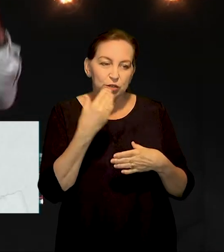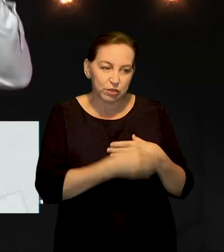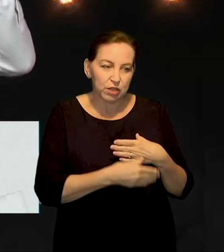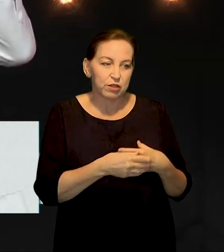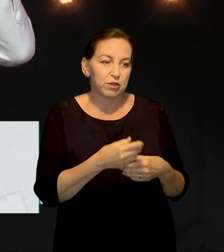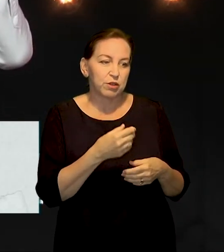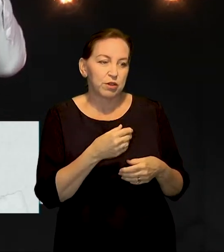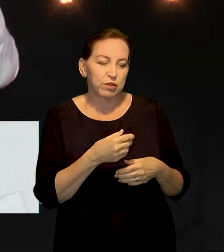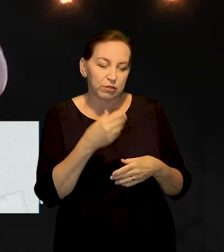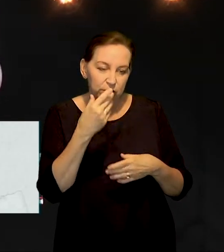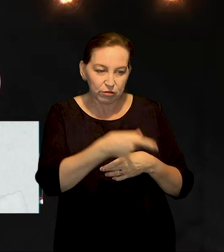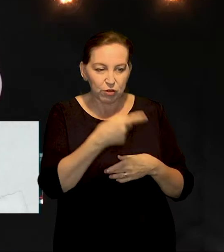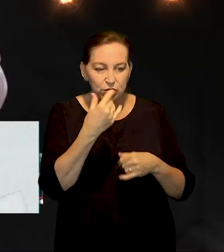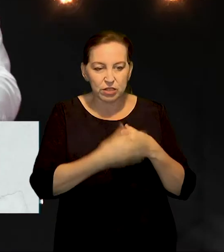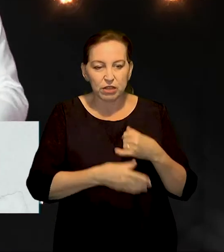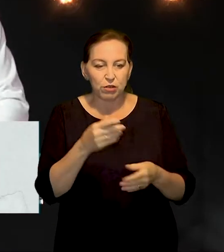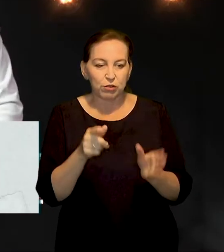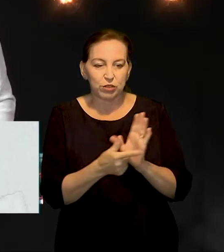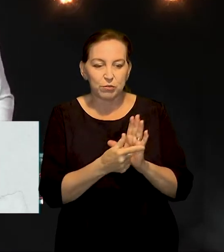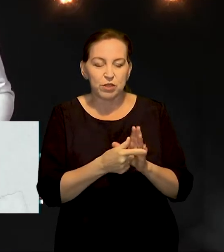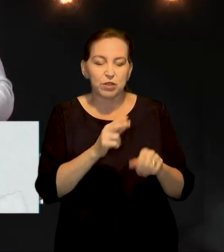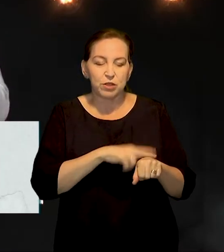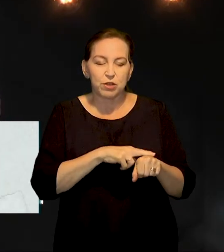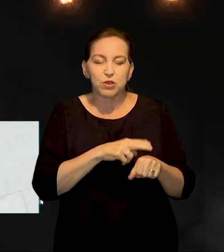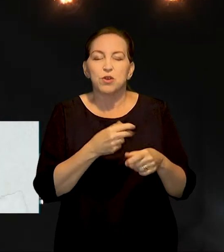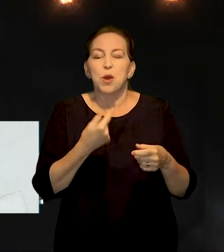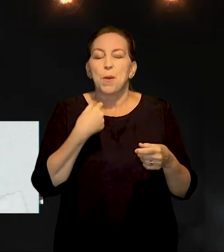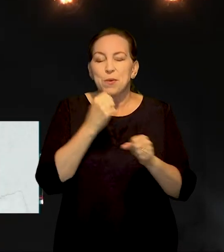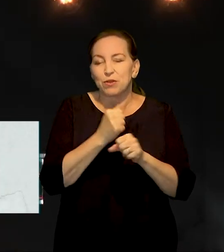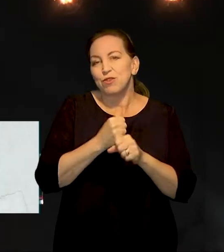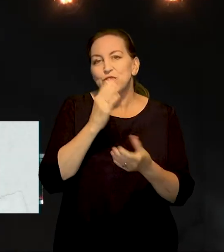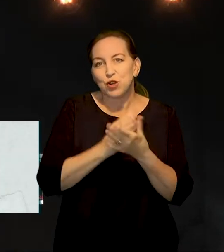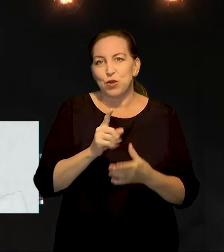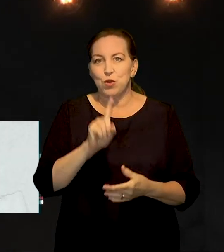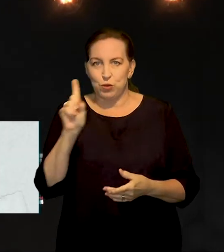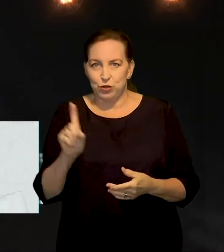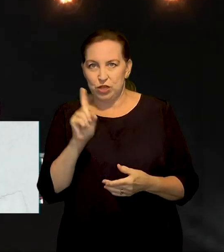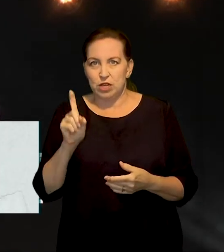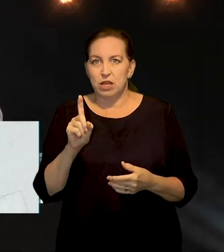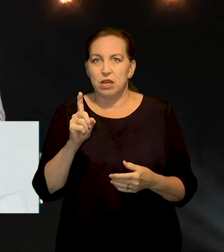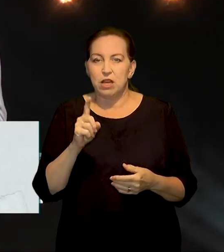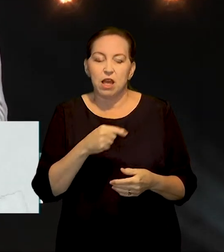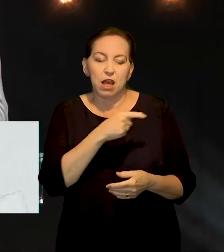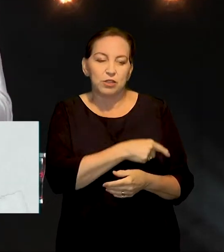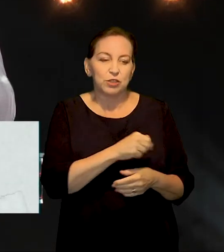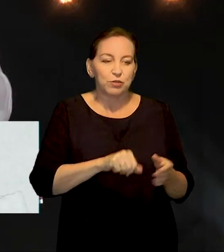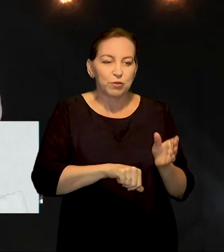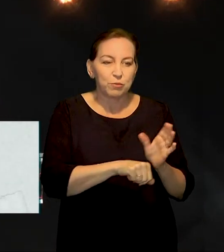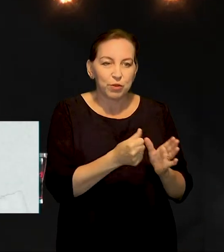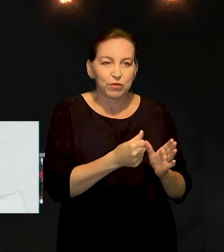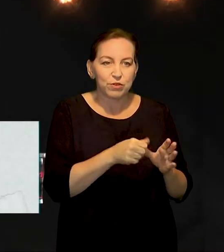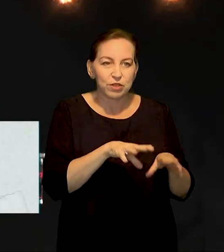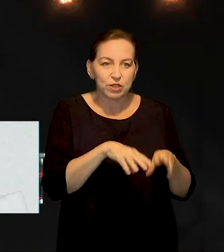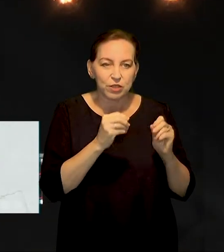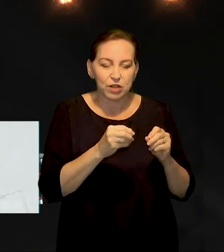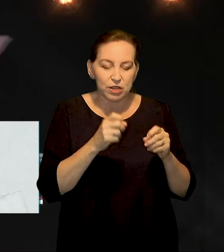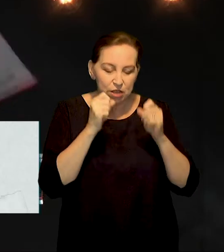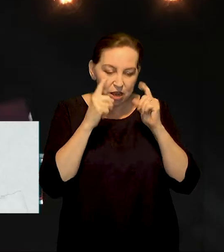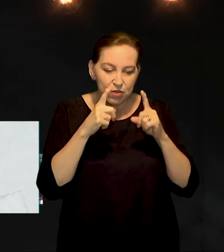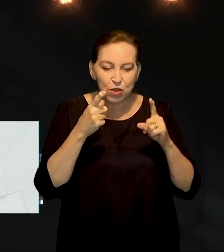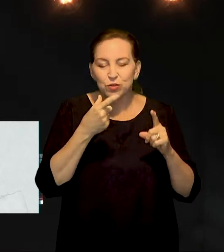Ci ostatni pracowali tylko godzinę, wytykali, a Pan potraktował ich na równi z nami, którzy musieli znosić trud